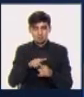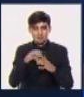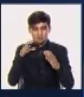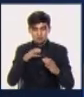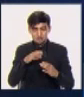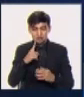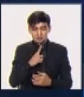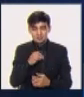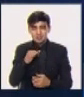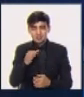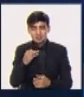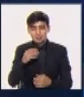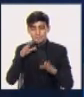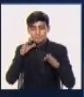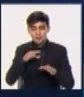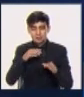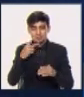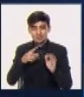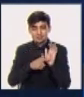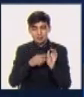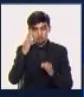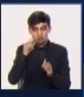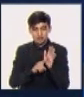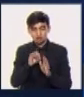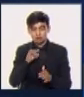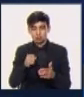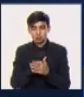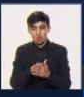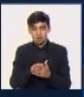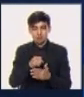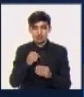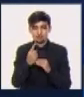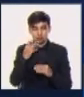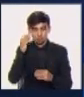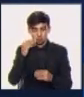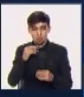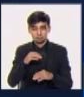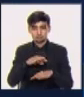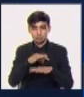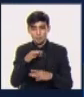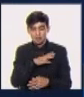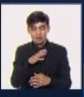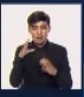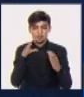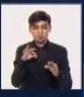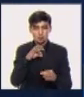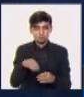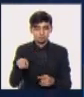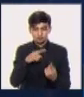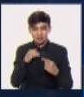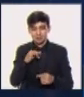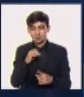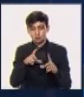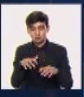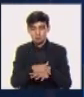Шығыстағы шектеу шаралары маусым айының 27-сінен басталып, шілденің 11-іне дейін күшейтілген еді. Осыған орай қоғамдық көліктердің қозғалысы мен тұрғындардың жүріп